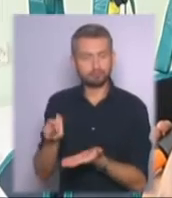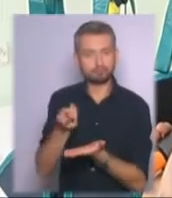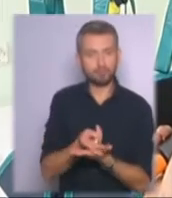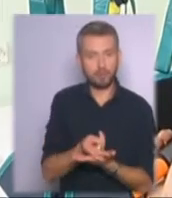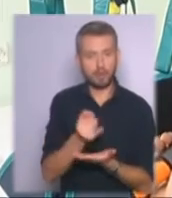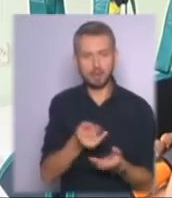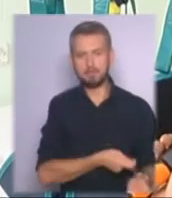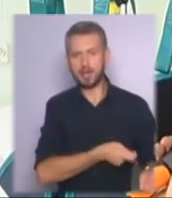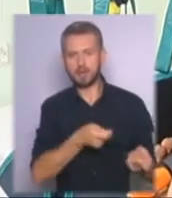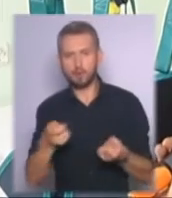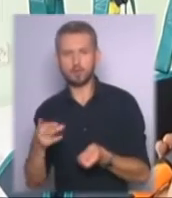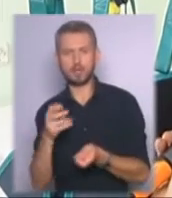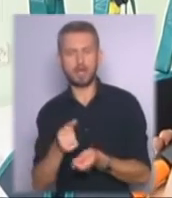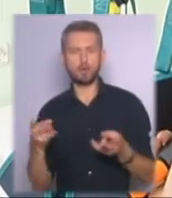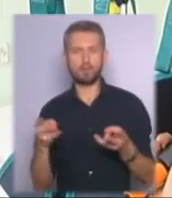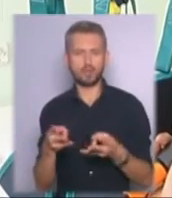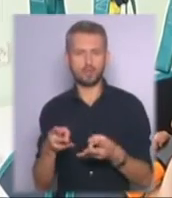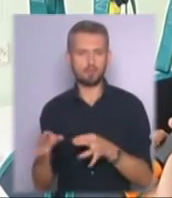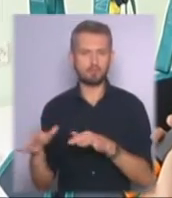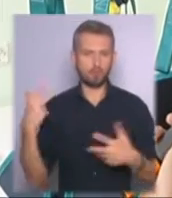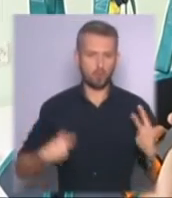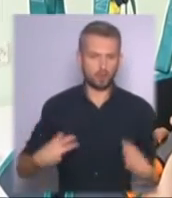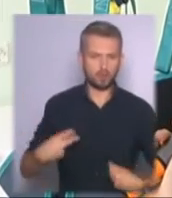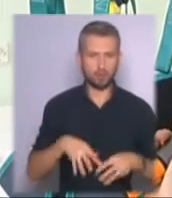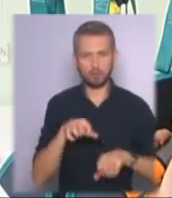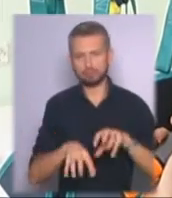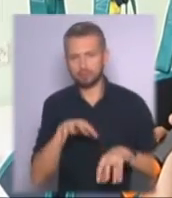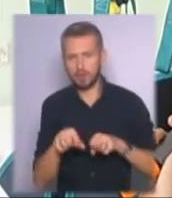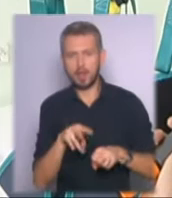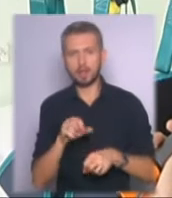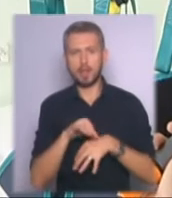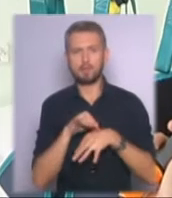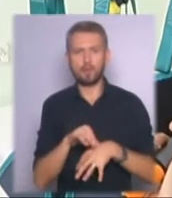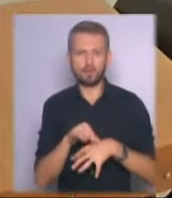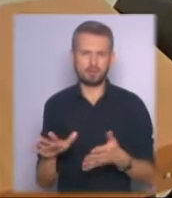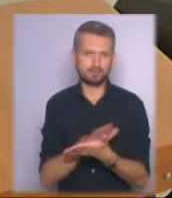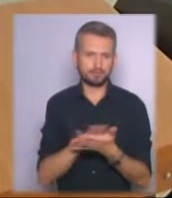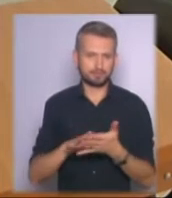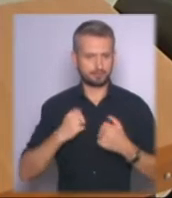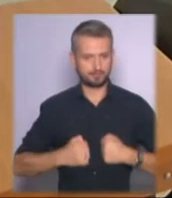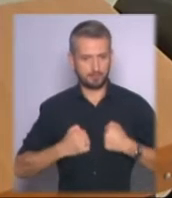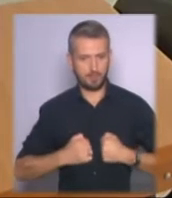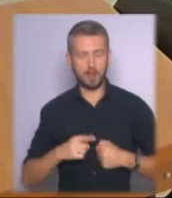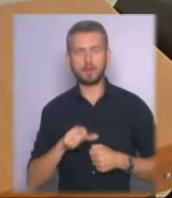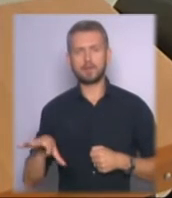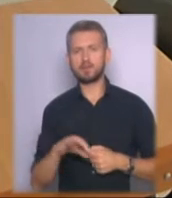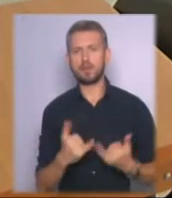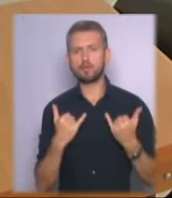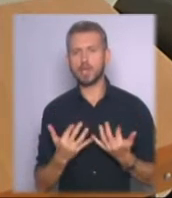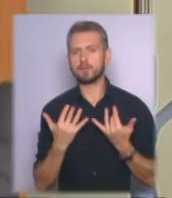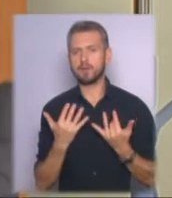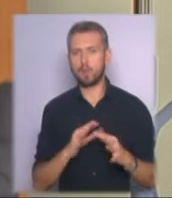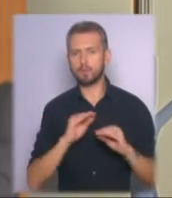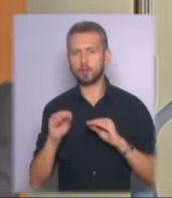перевозити його на необхідні процедури, на проведення сангігієнічних умов. За усіма сучасними вимогами